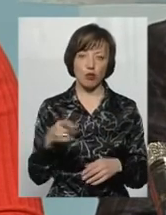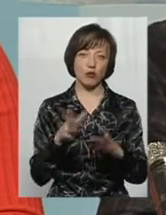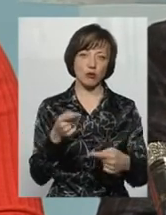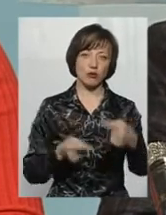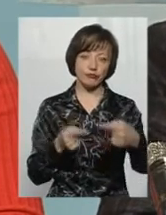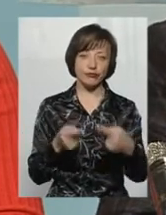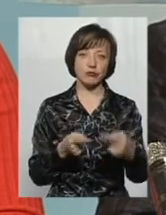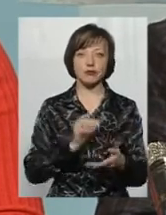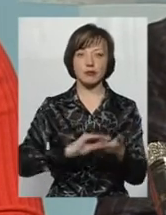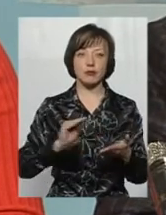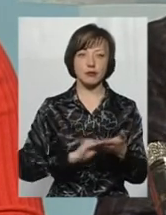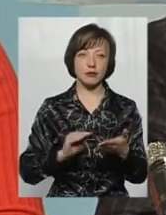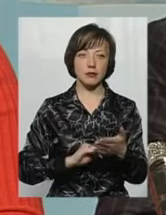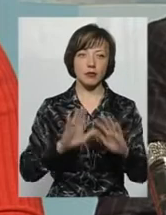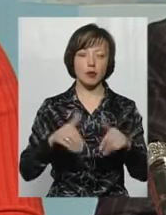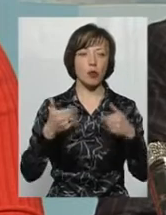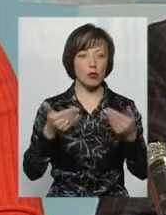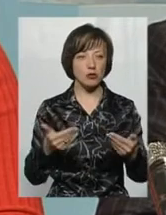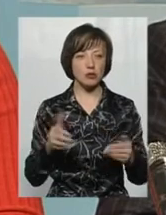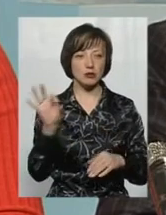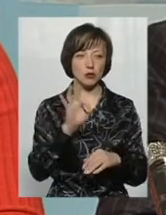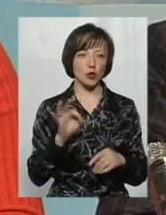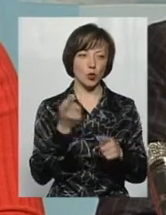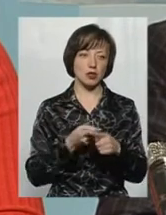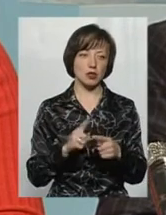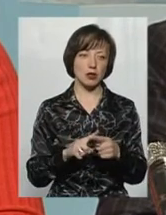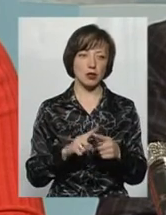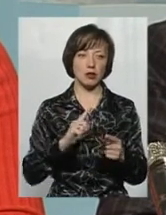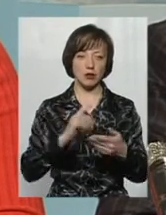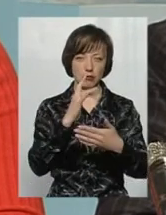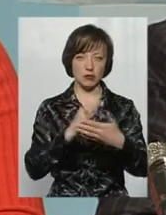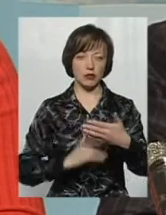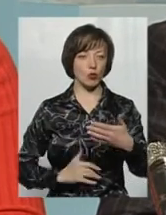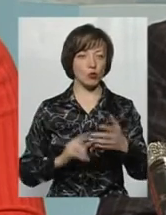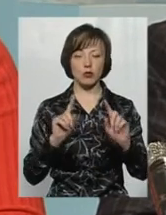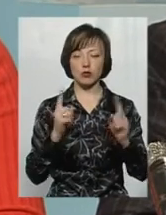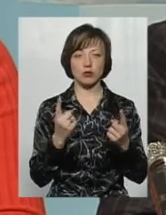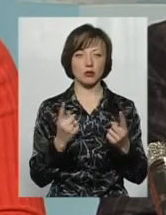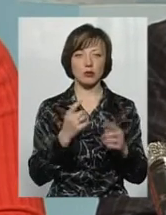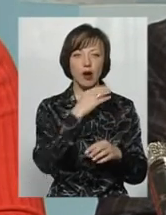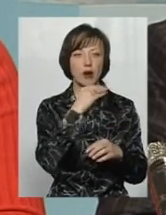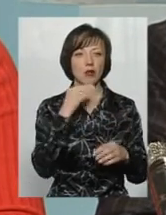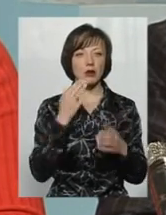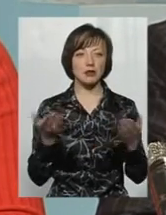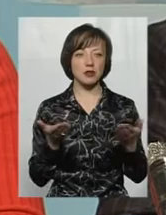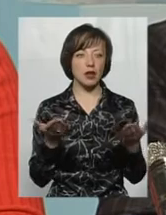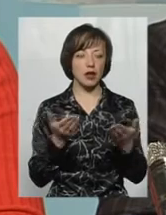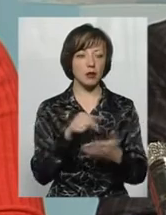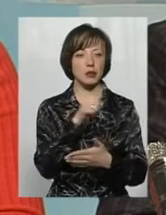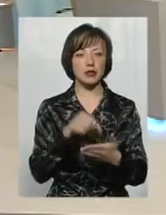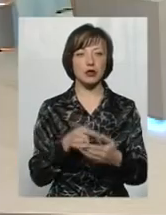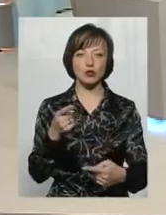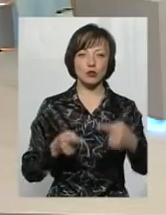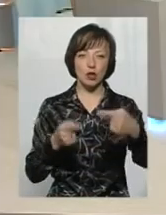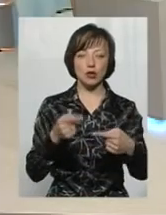будемо писати пропозиції щодо того договору, тому що там вони багато яких питань